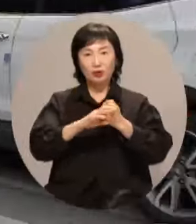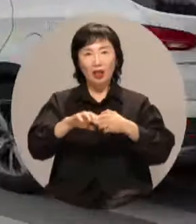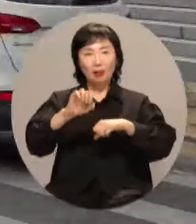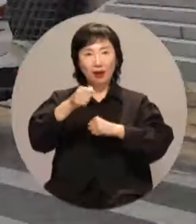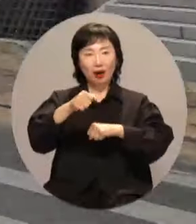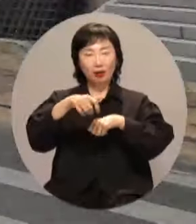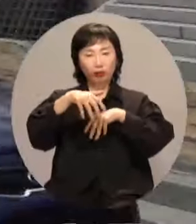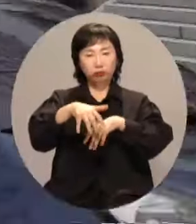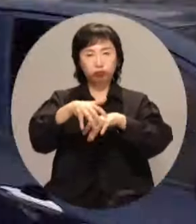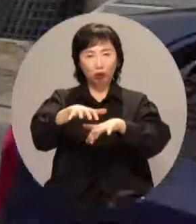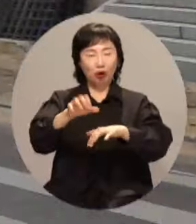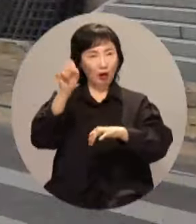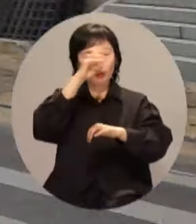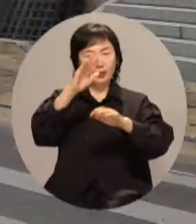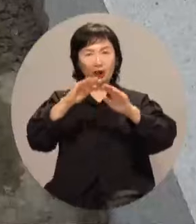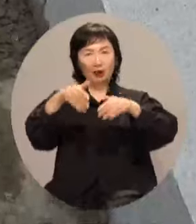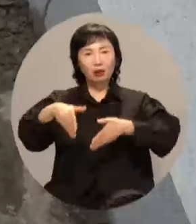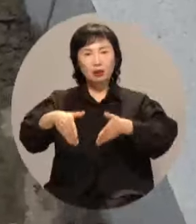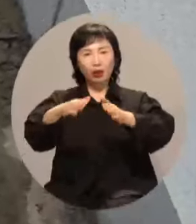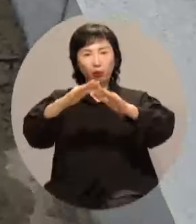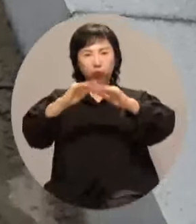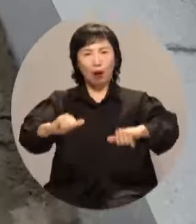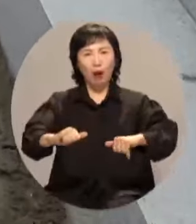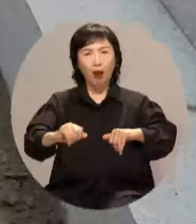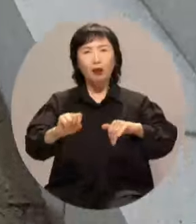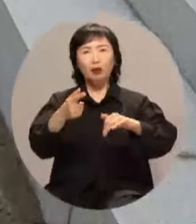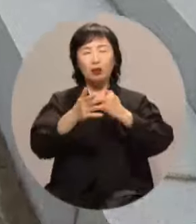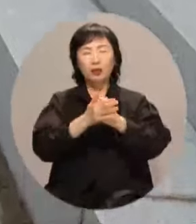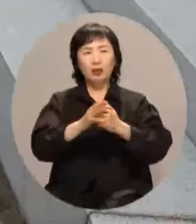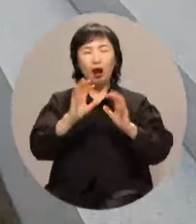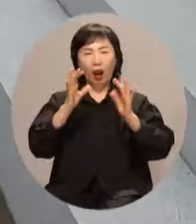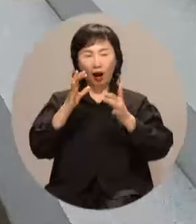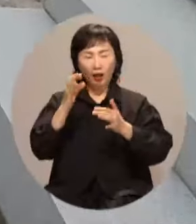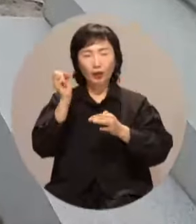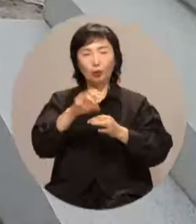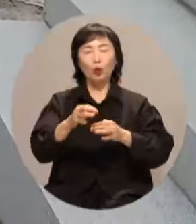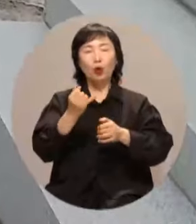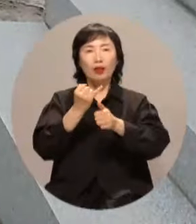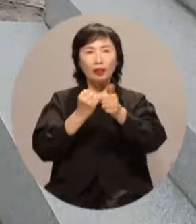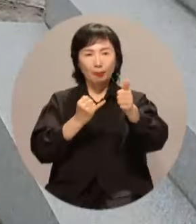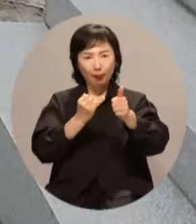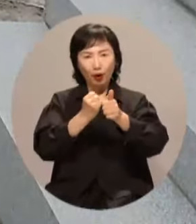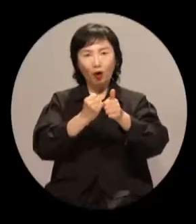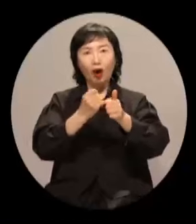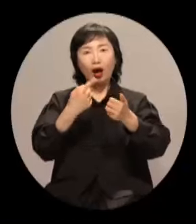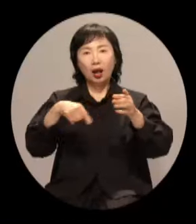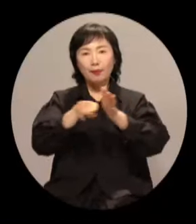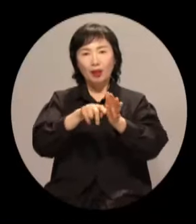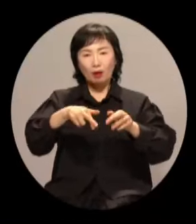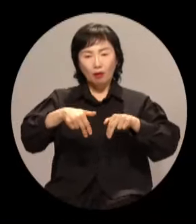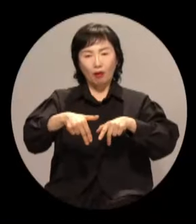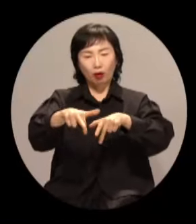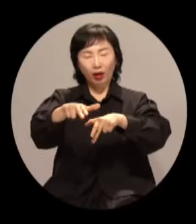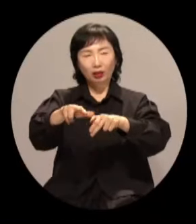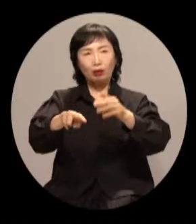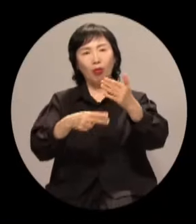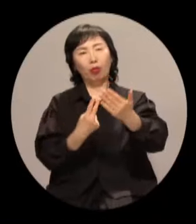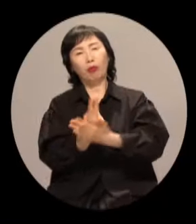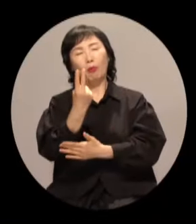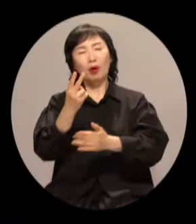디딘 보행로가 갑자기 푹 꺼지면서 아이와 남편과 함께 걷던 여성 한 명이 넘어져 응급실로